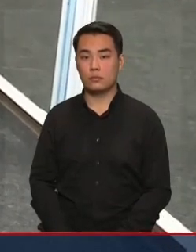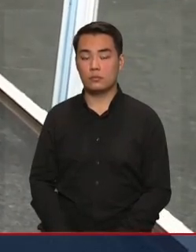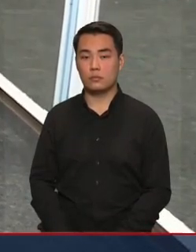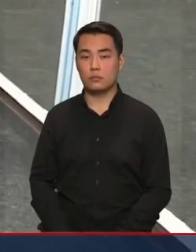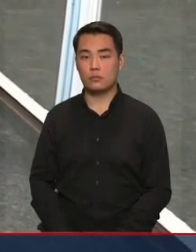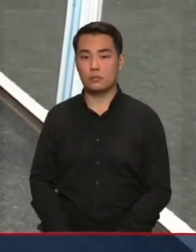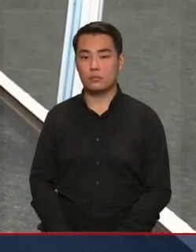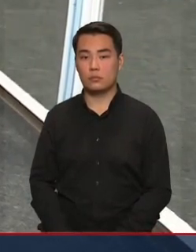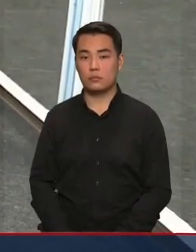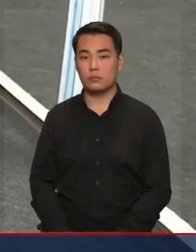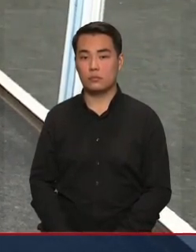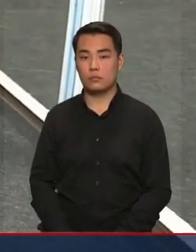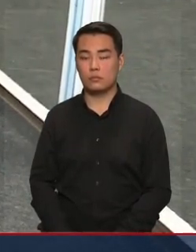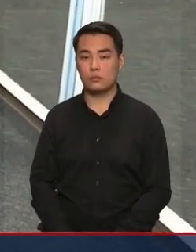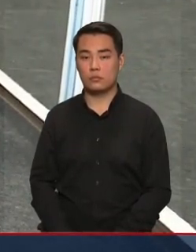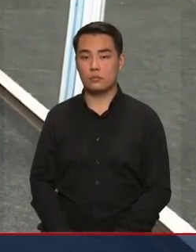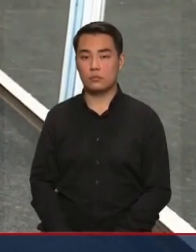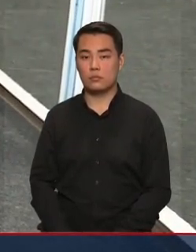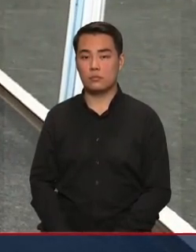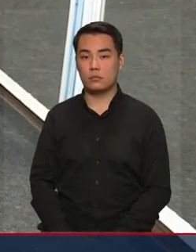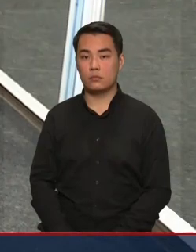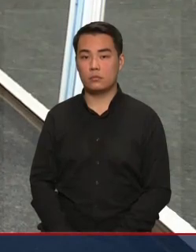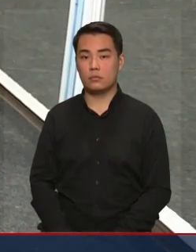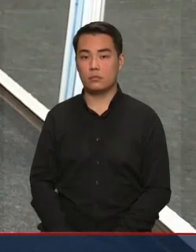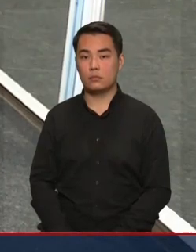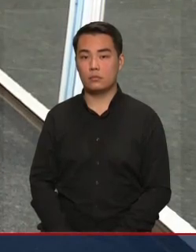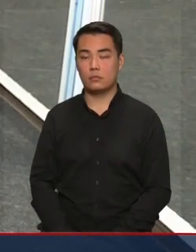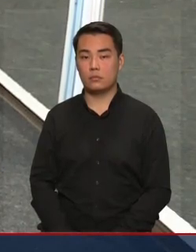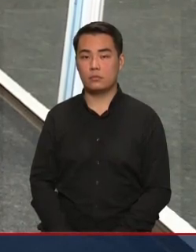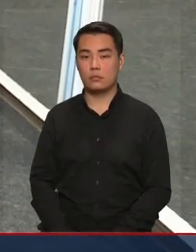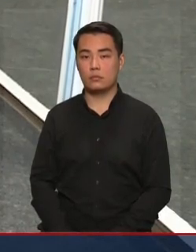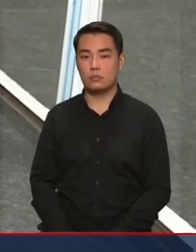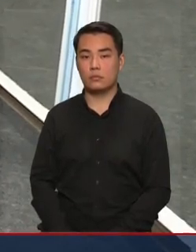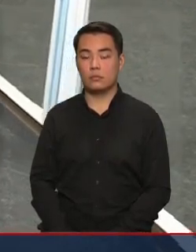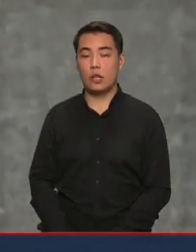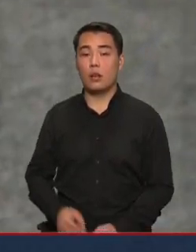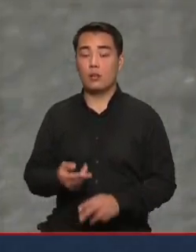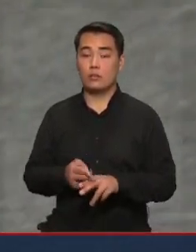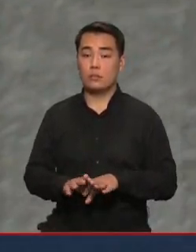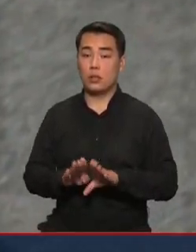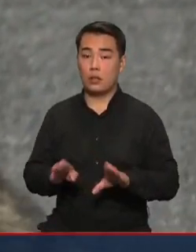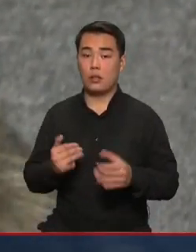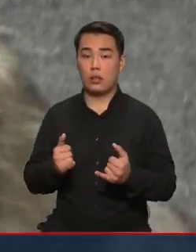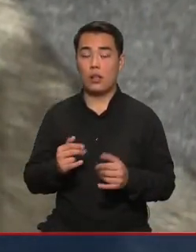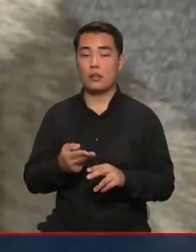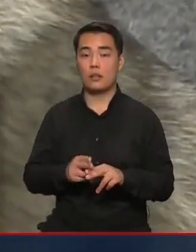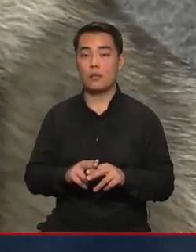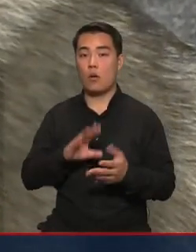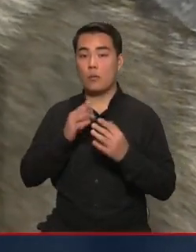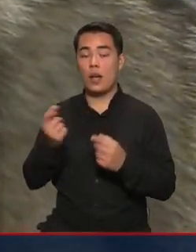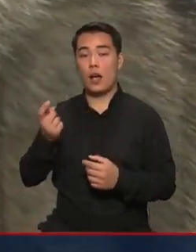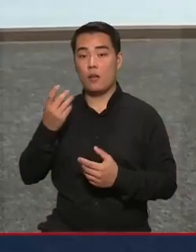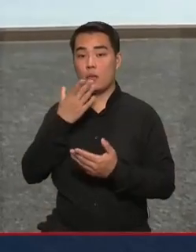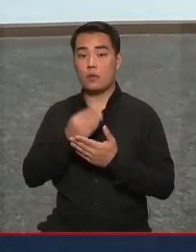Да. Что там? Пакетик. Молодец. Хорошо. Вот так хендлеры рекомендуют хозяевам